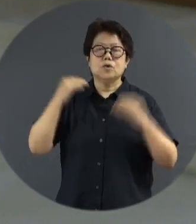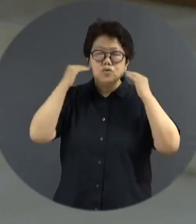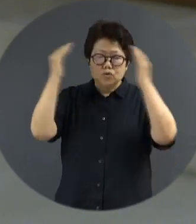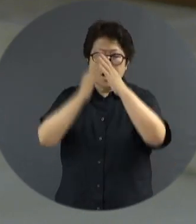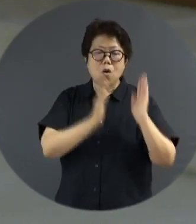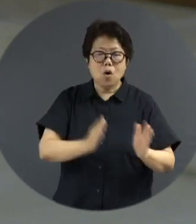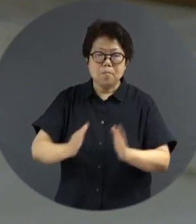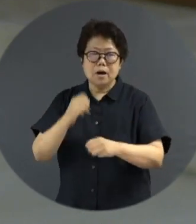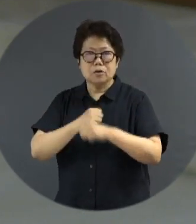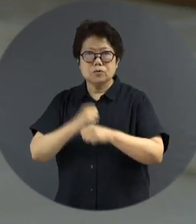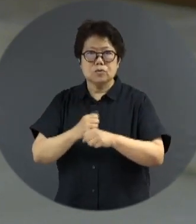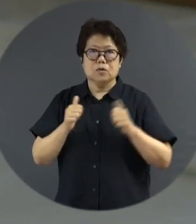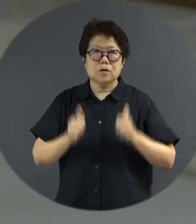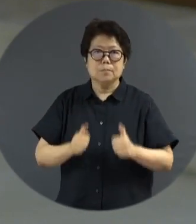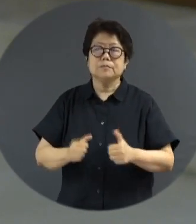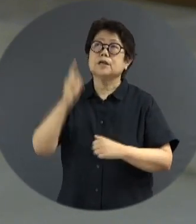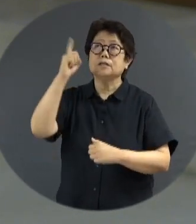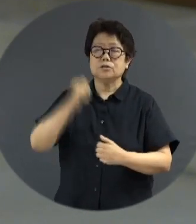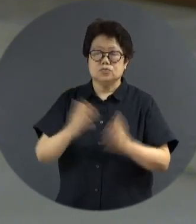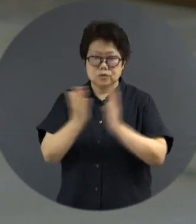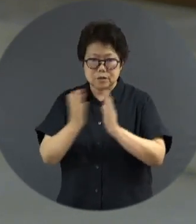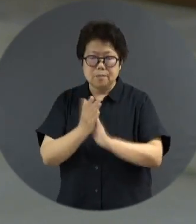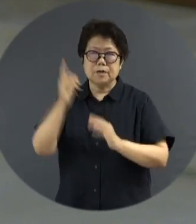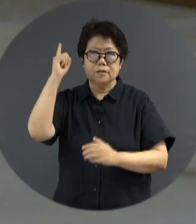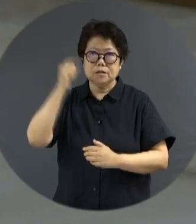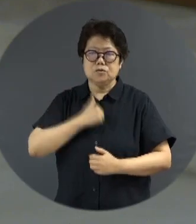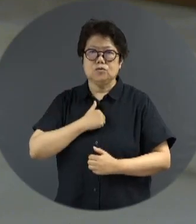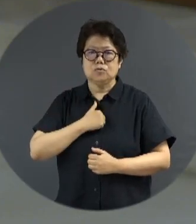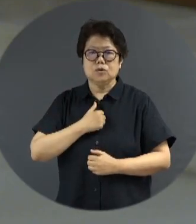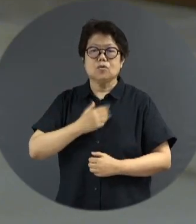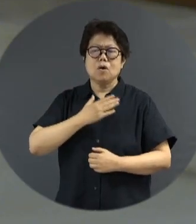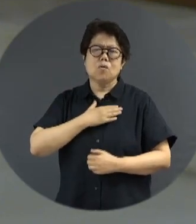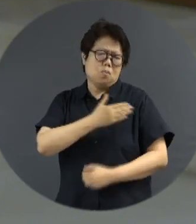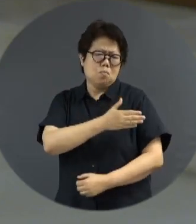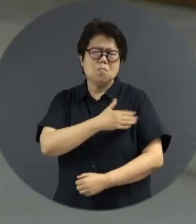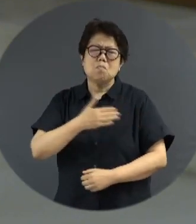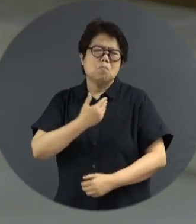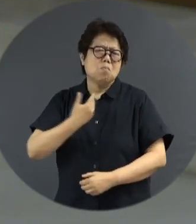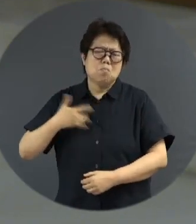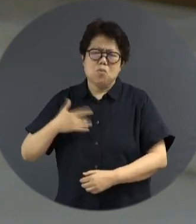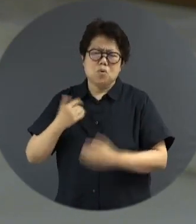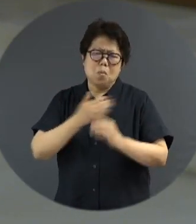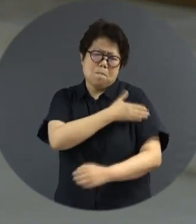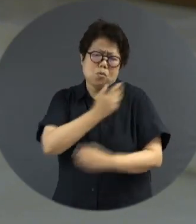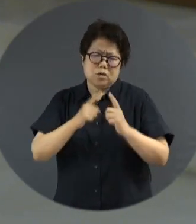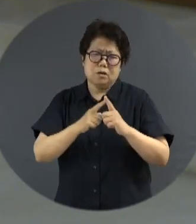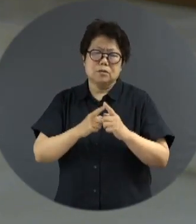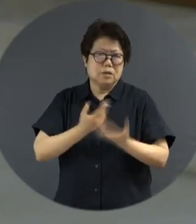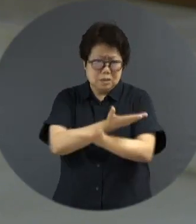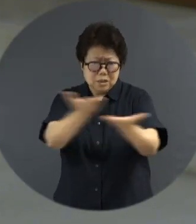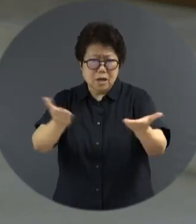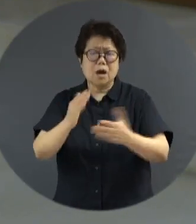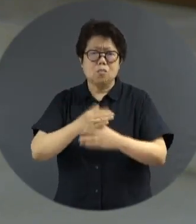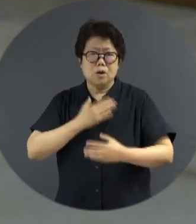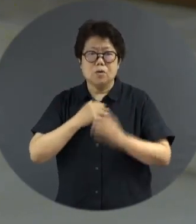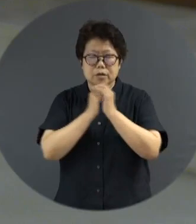谢天主，赞美天主，他形容自己是一个无用的仆人，请各位为他祈祷。我